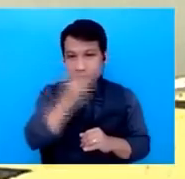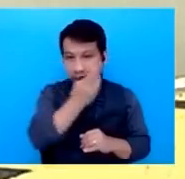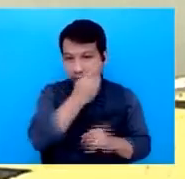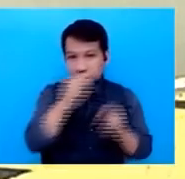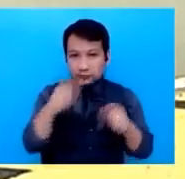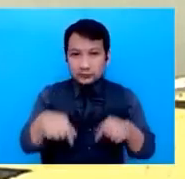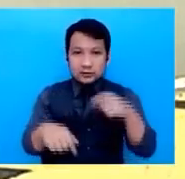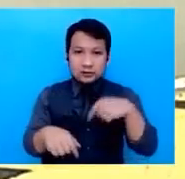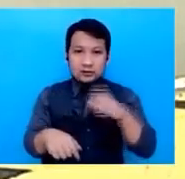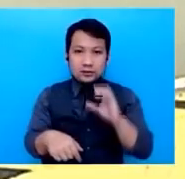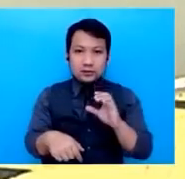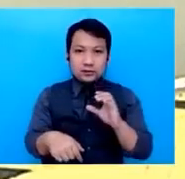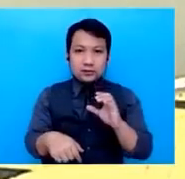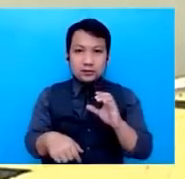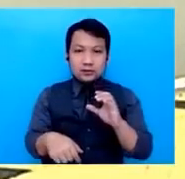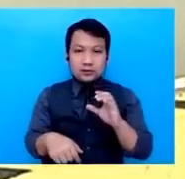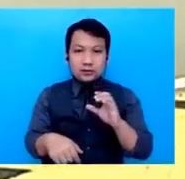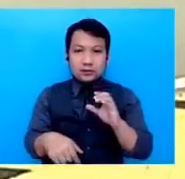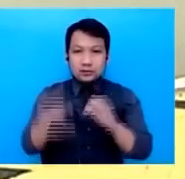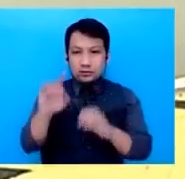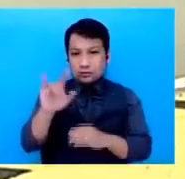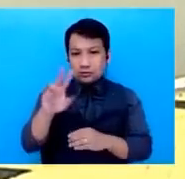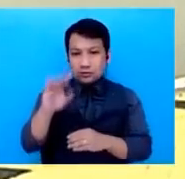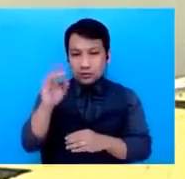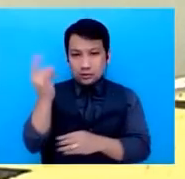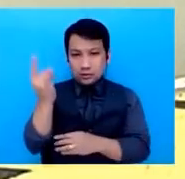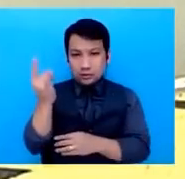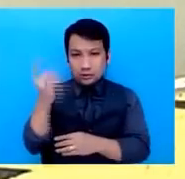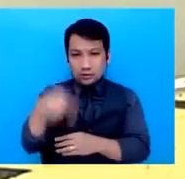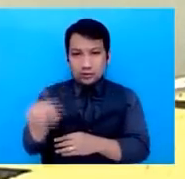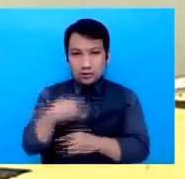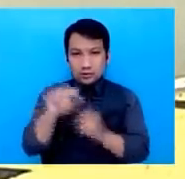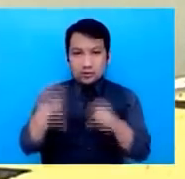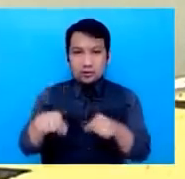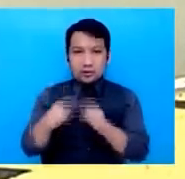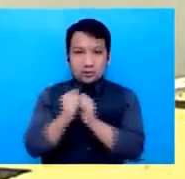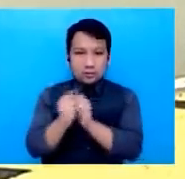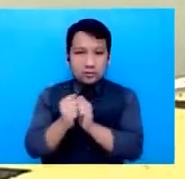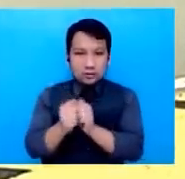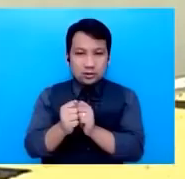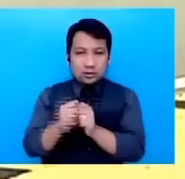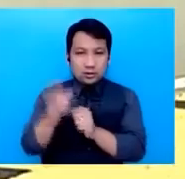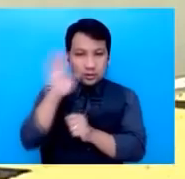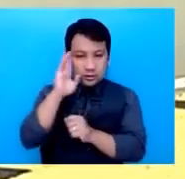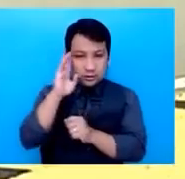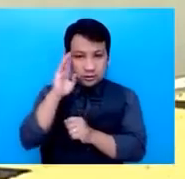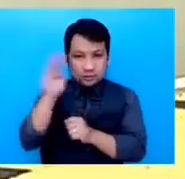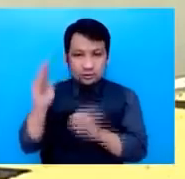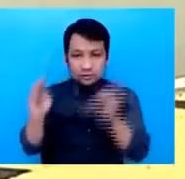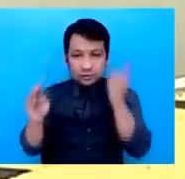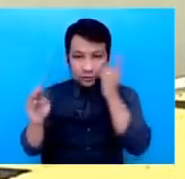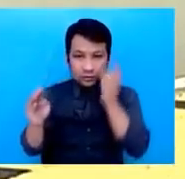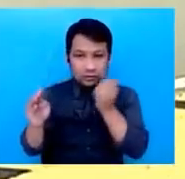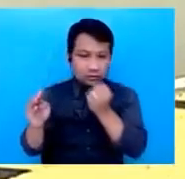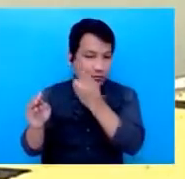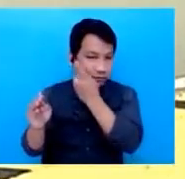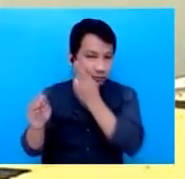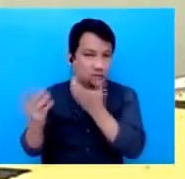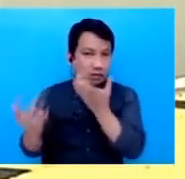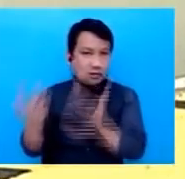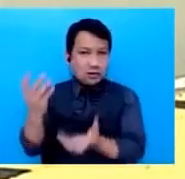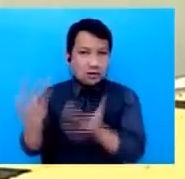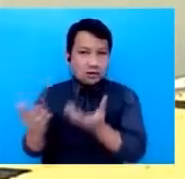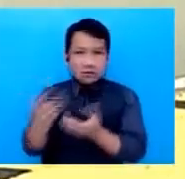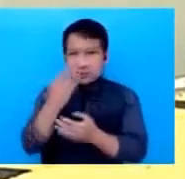Quezon City, sa Welcome Rotonda, ang tandem na Marcos Duterte. At although medyo nagkaroon ng